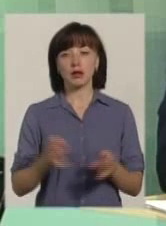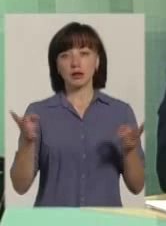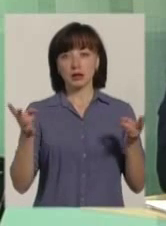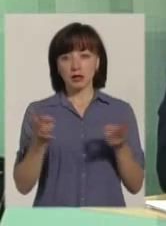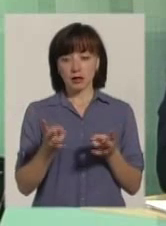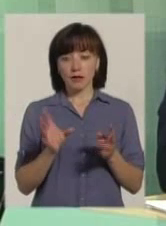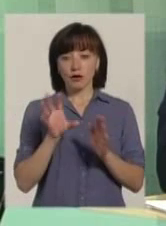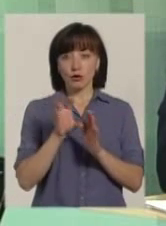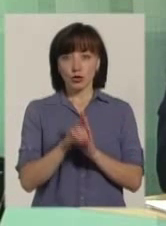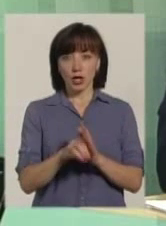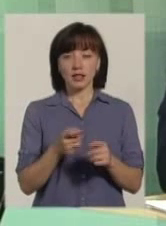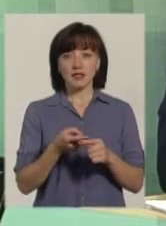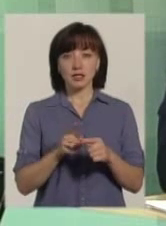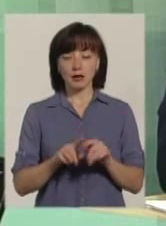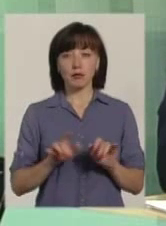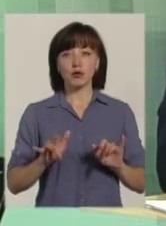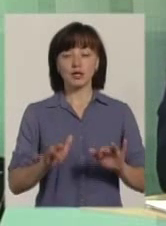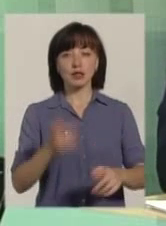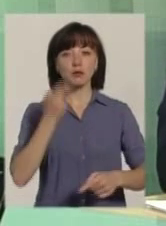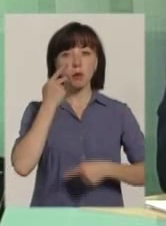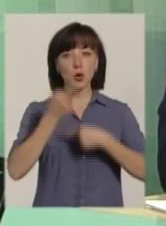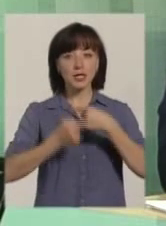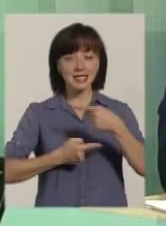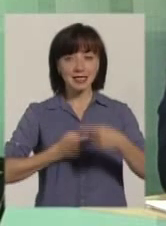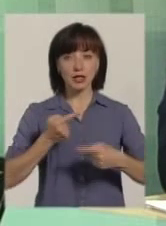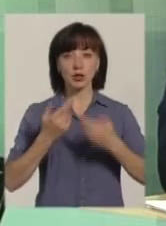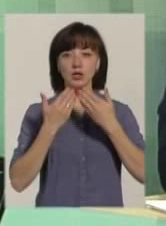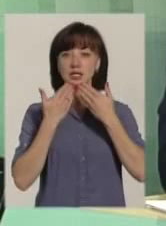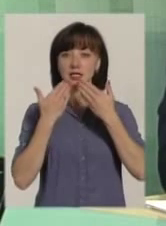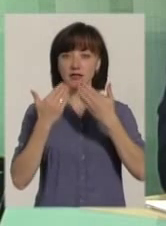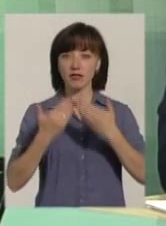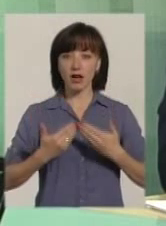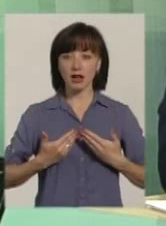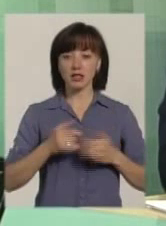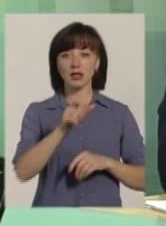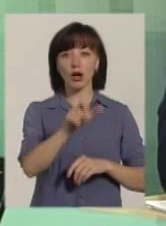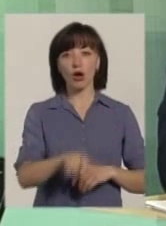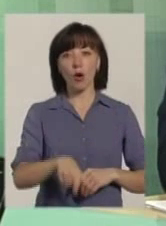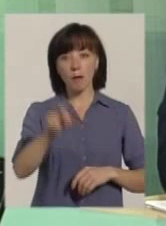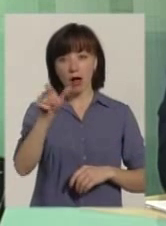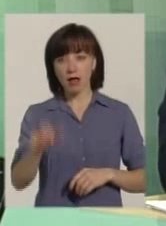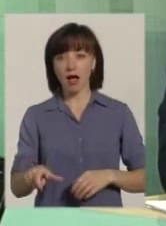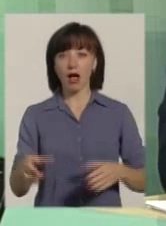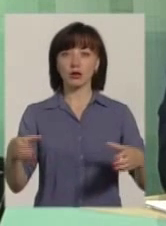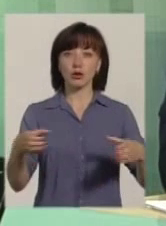цей процес постійно, тим більше, що звернення громадян, громад, вони